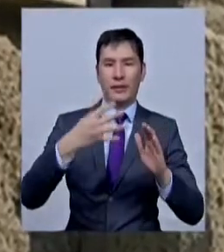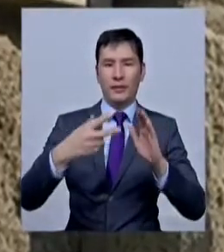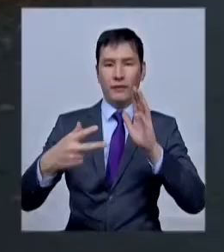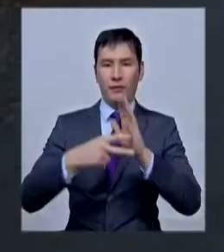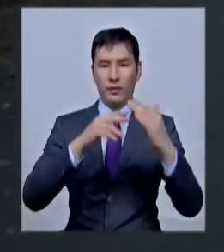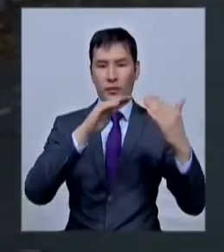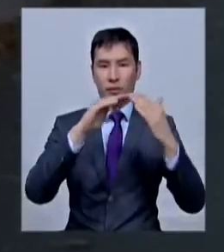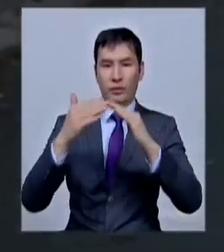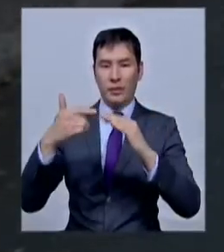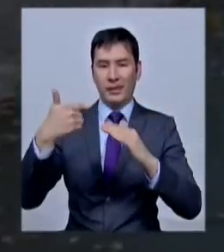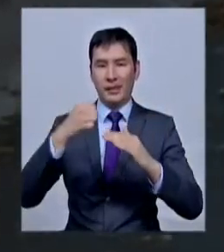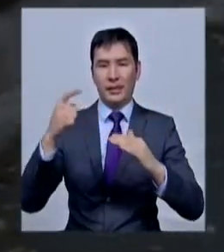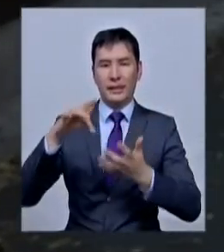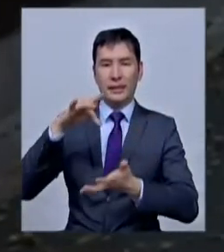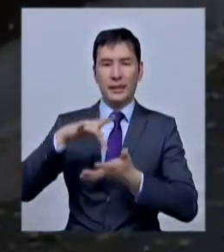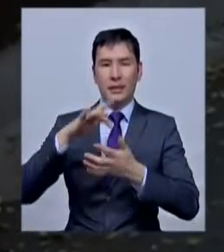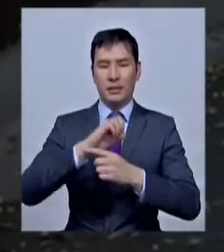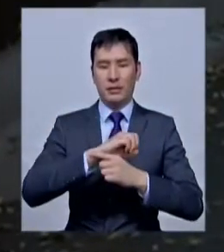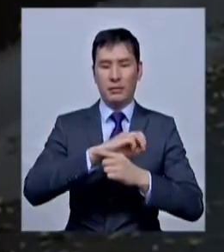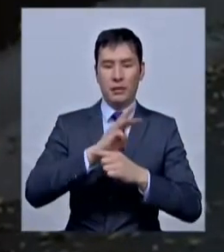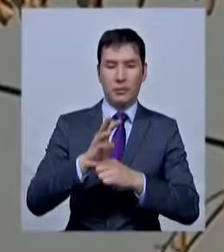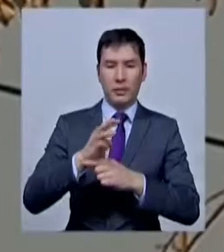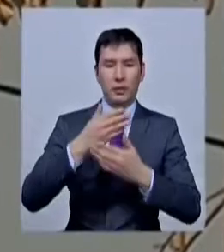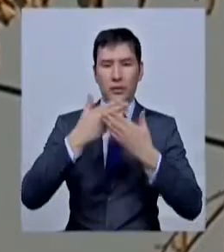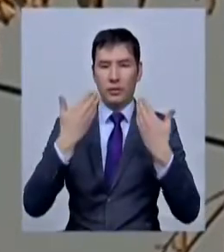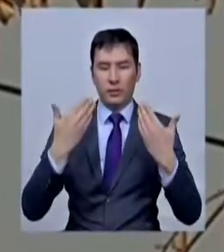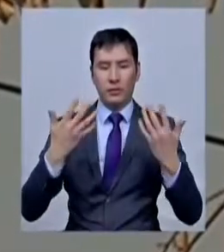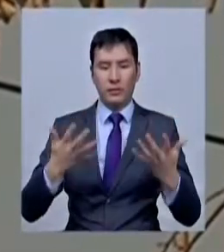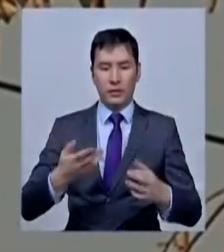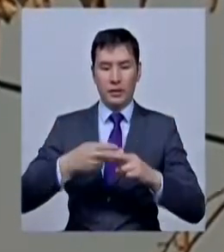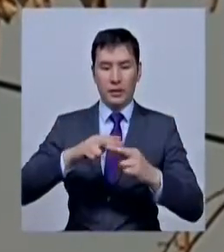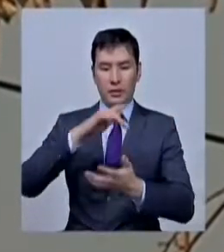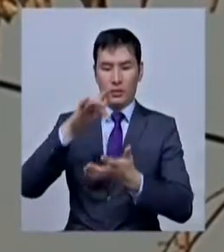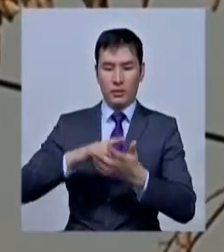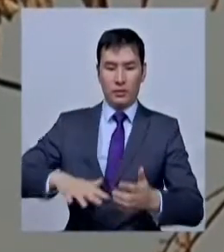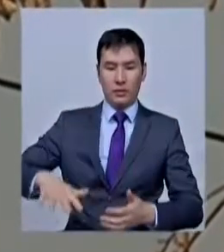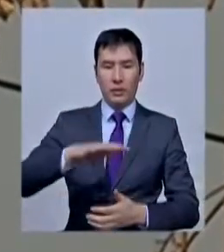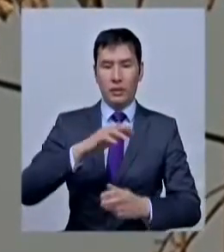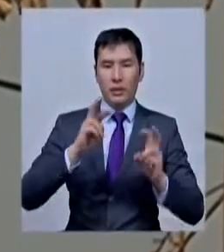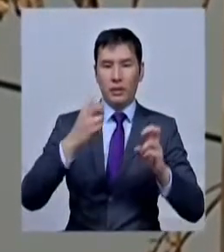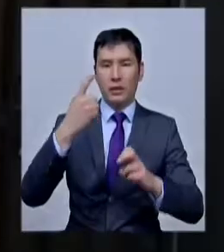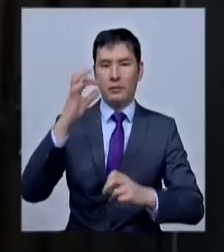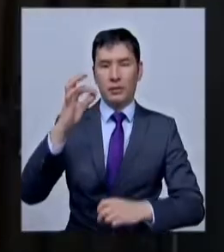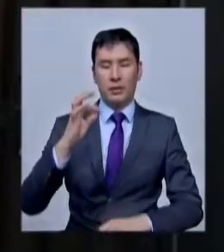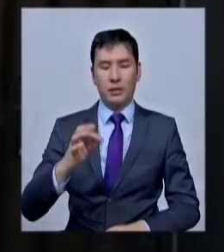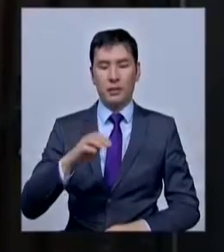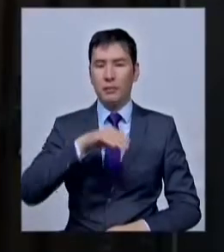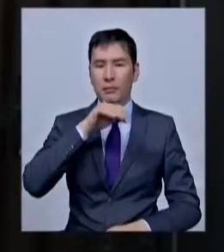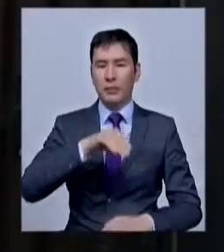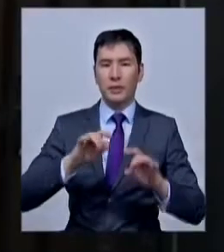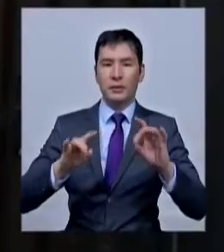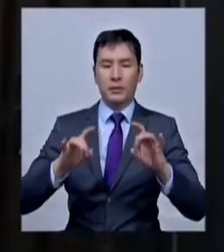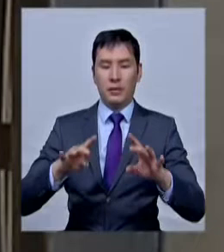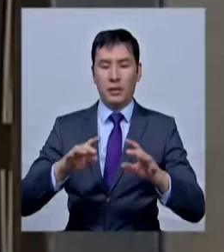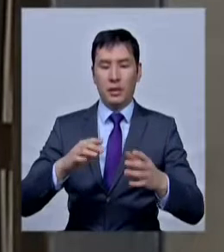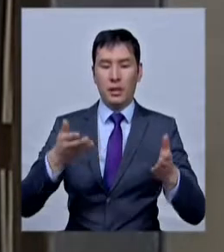үйдің орталықтандырылған газ жүйесіне қосылмағаны анықталды. Бұл қаладағы тұрғын үйлердің 1%-ын ғана құрайды. Мамандардың айтуынша,